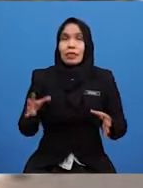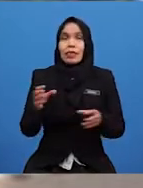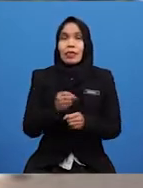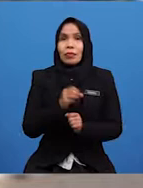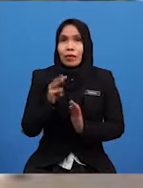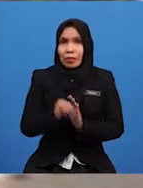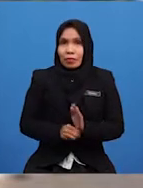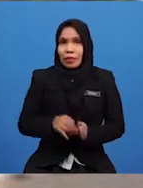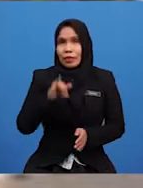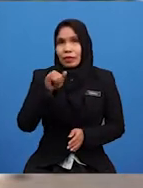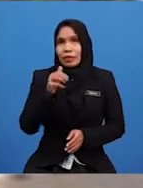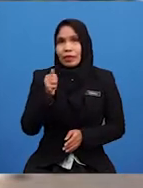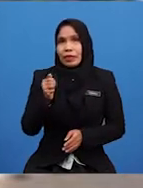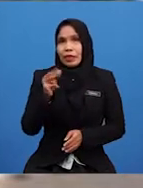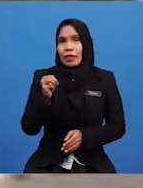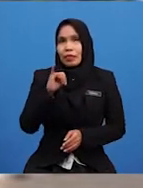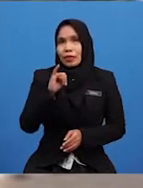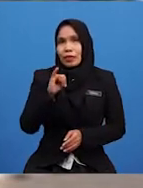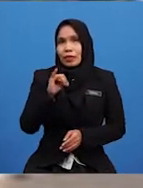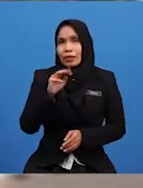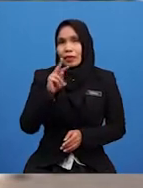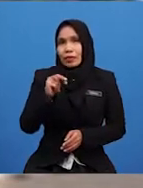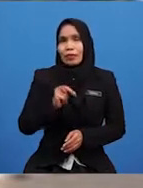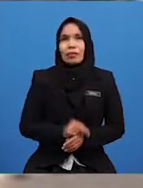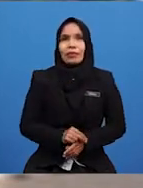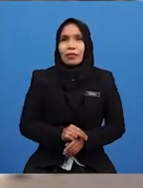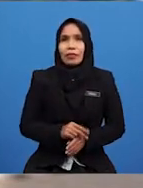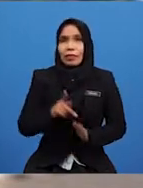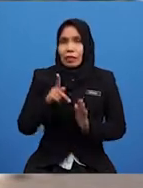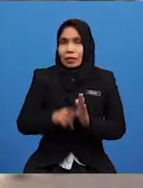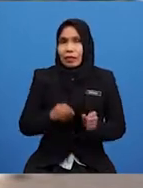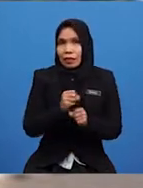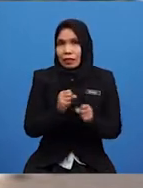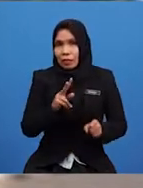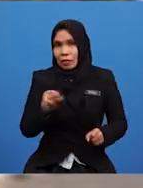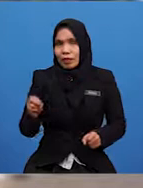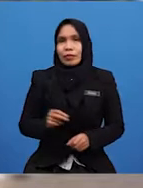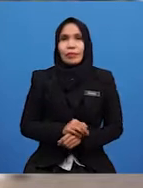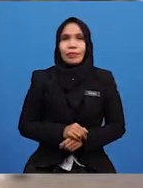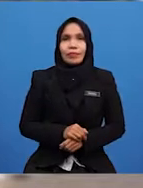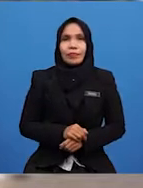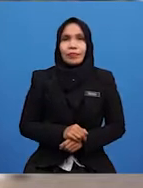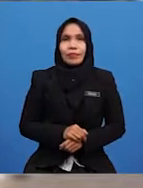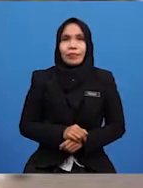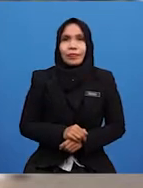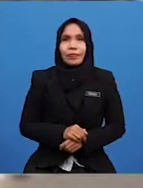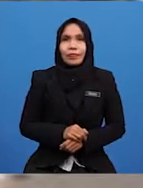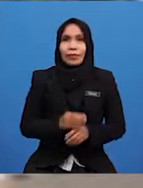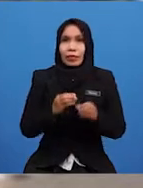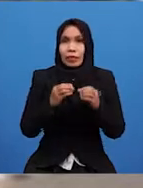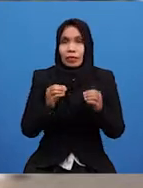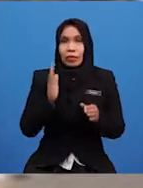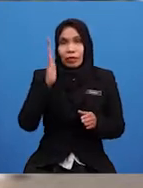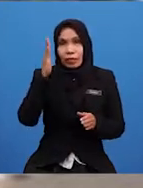menjamin kestabilan dan keselamatan kerajaan. Okey, murid-murid. Cikgu akan terangkan hubungan Kesultanan Melayu